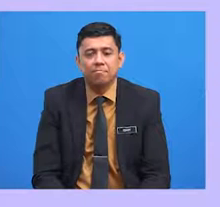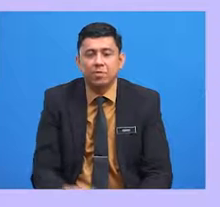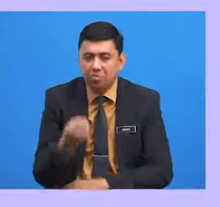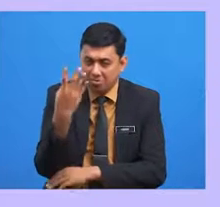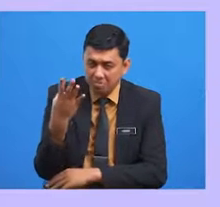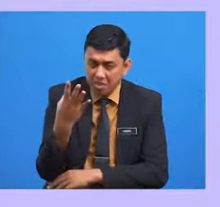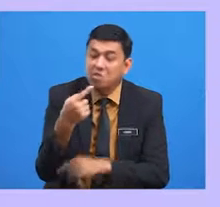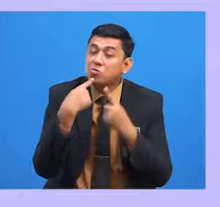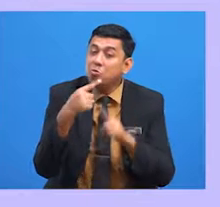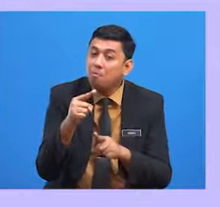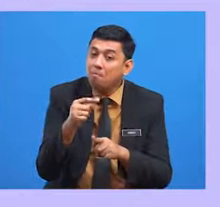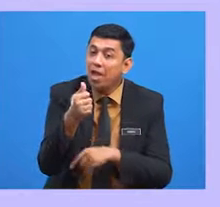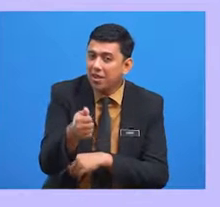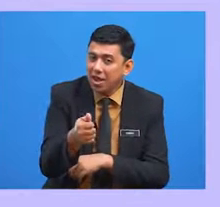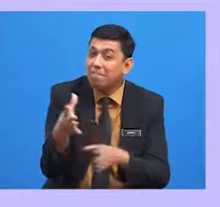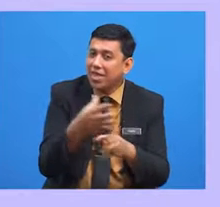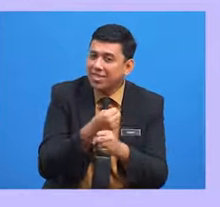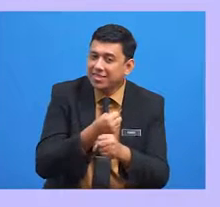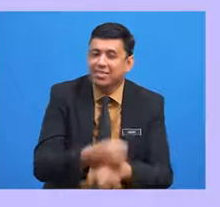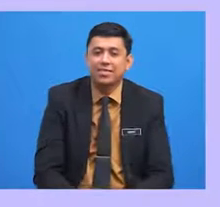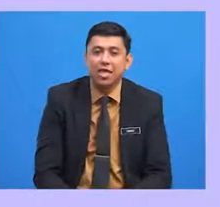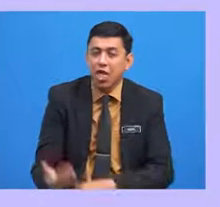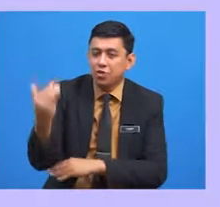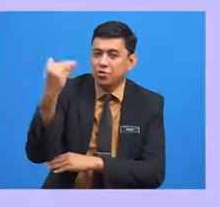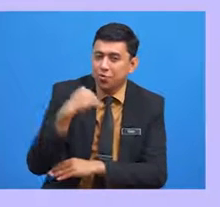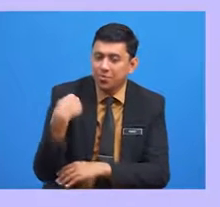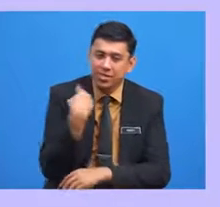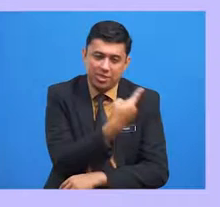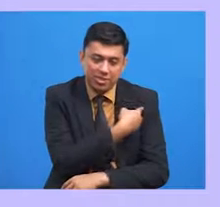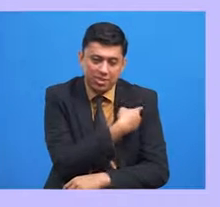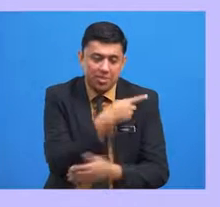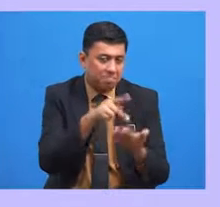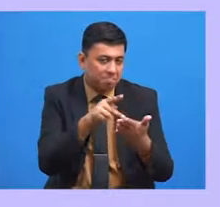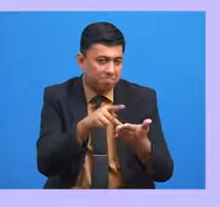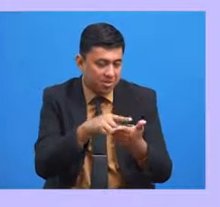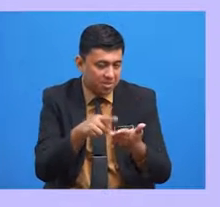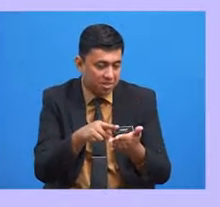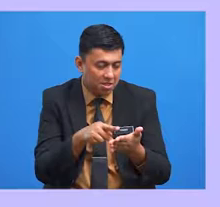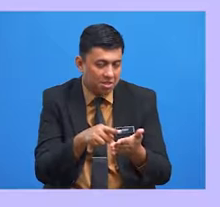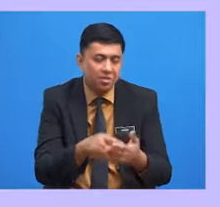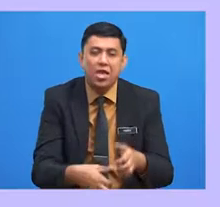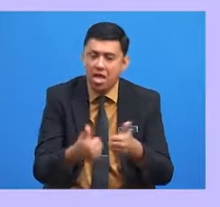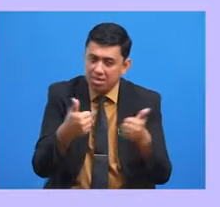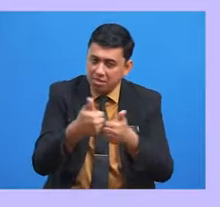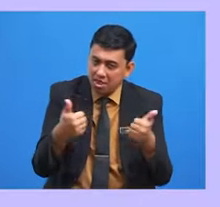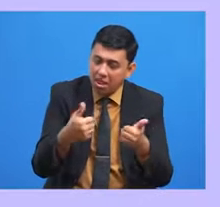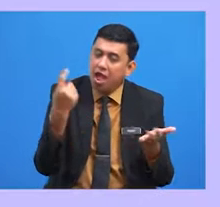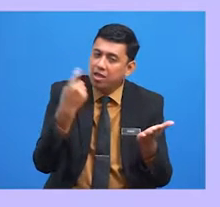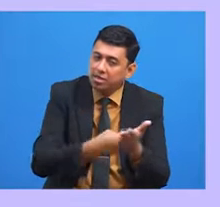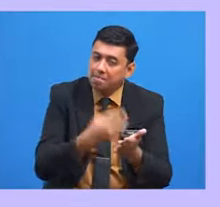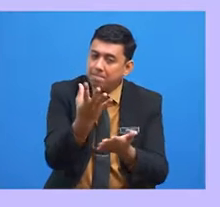Berapakah jawapan yang anda perolehi? Jom kita sama-sama mengira keanjalan harga permintaan durian.